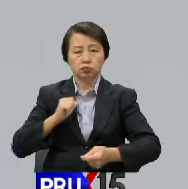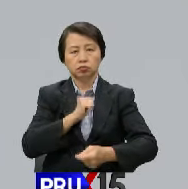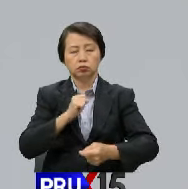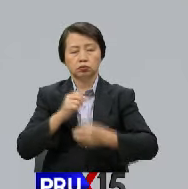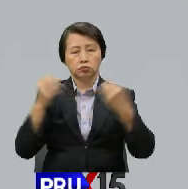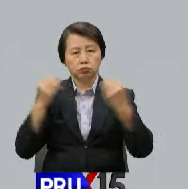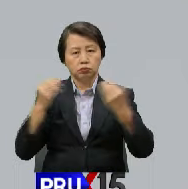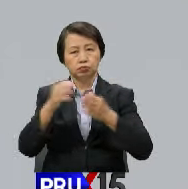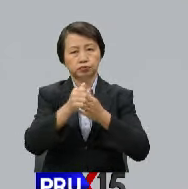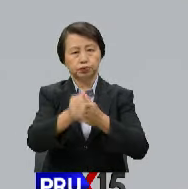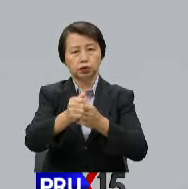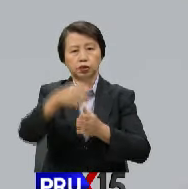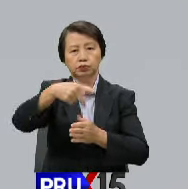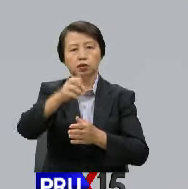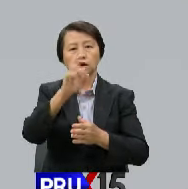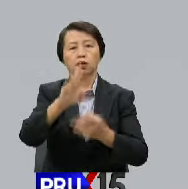pimpinan